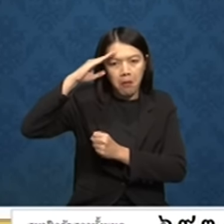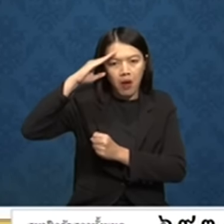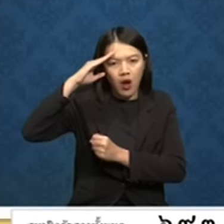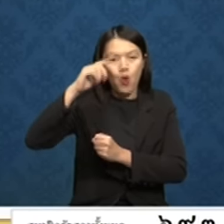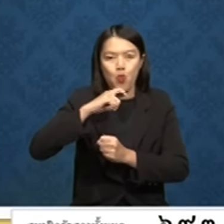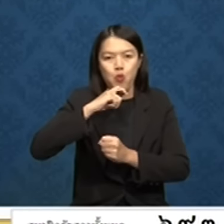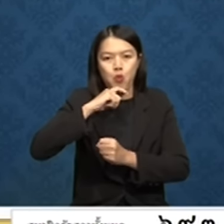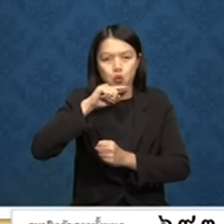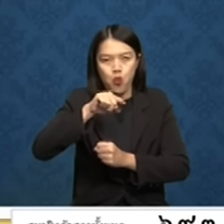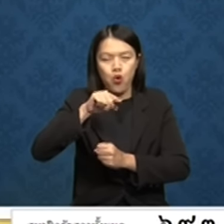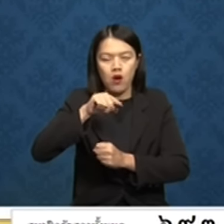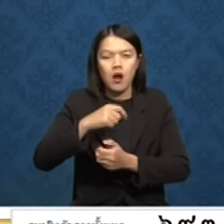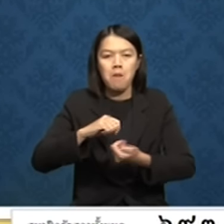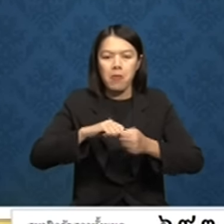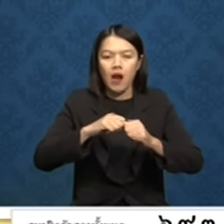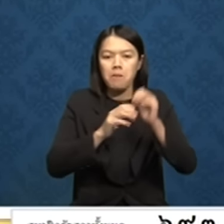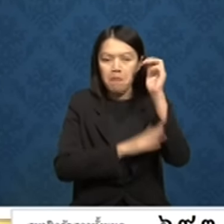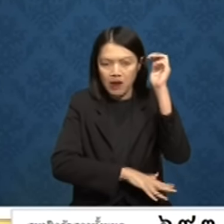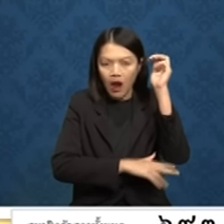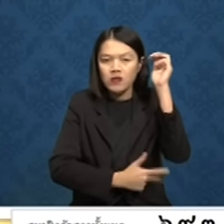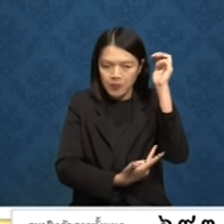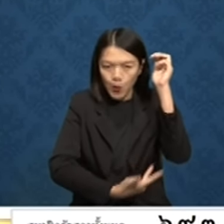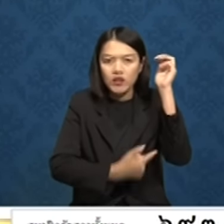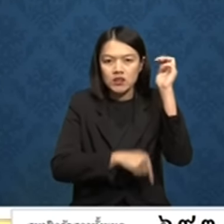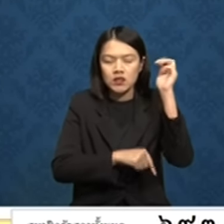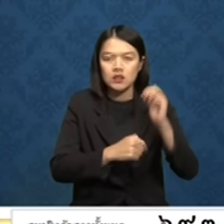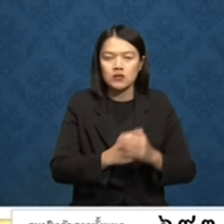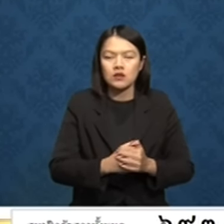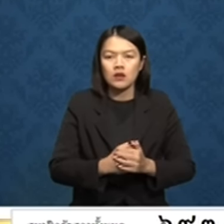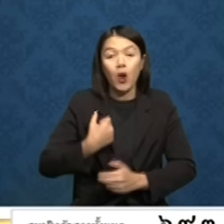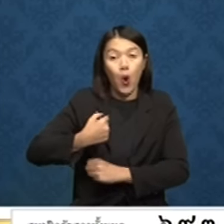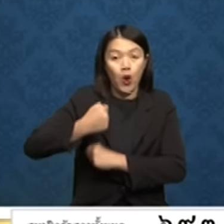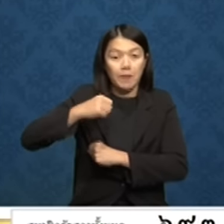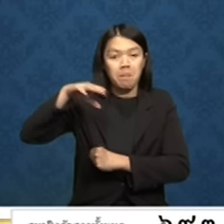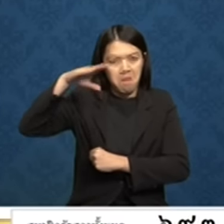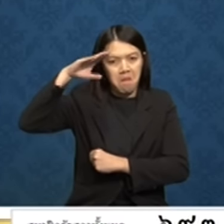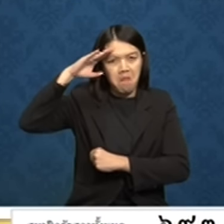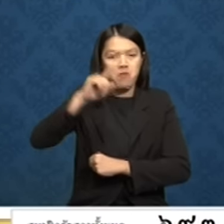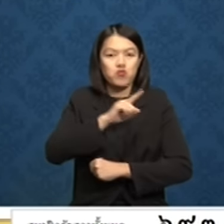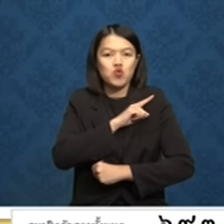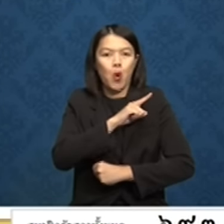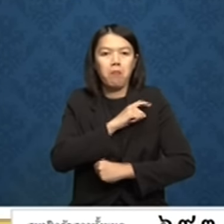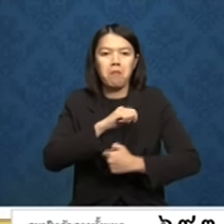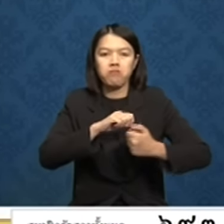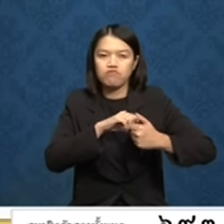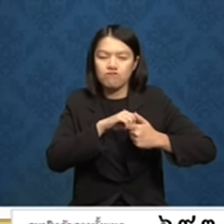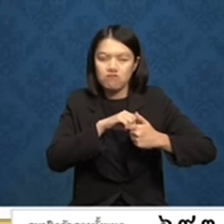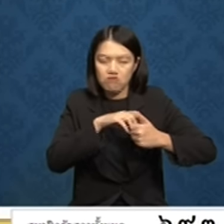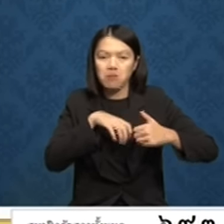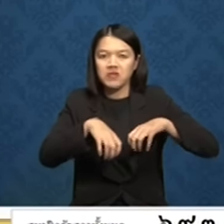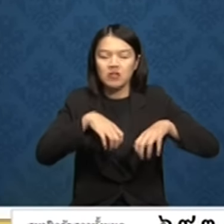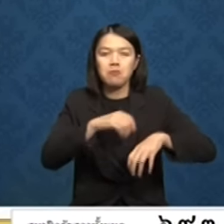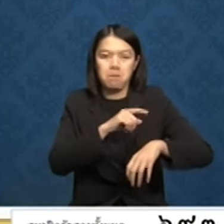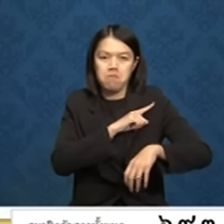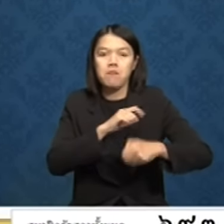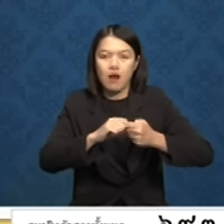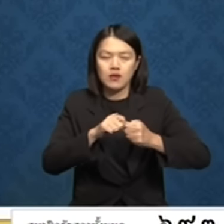ยู่ในมือนะครับคือยังปัญหาจังหวัดชายแดนภาคใต้ตอนนั้นเนี่ยกองทัพถือว่ามีบทบาทนำในการแก้ไขปัญหาครับขอสไลด์ถัดไปครับ